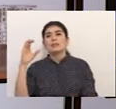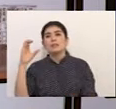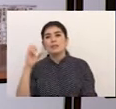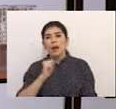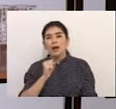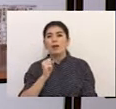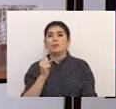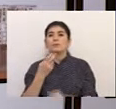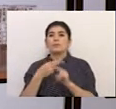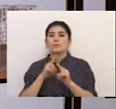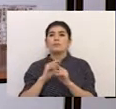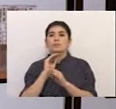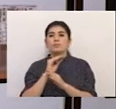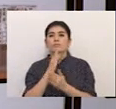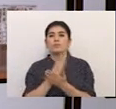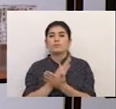bog'lamasi hisoblanadi.